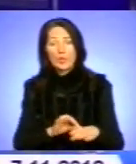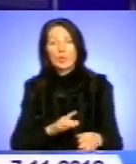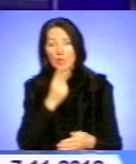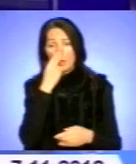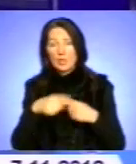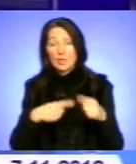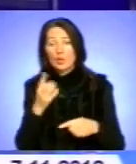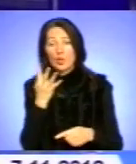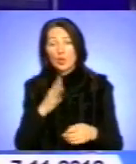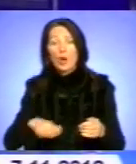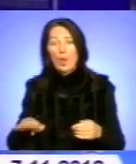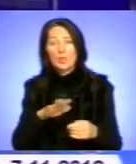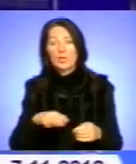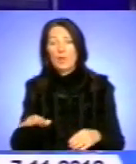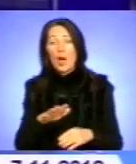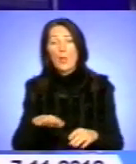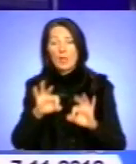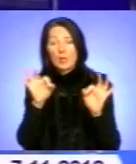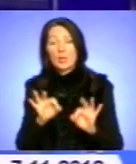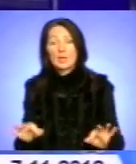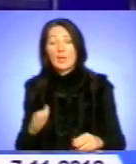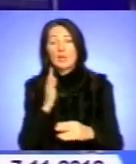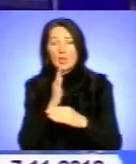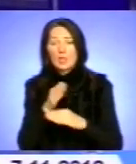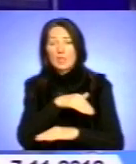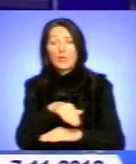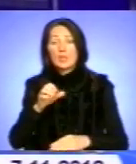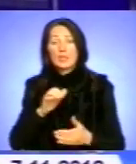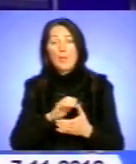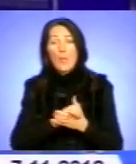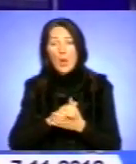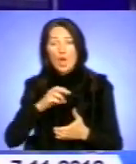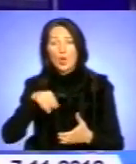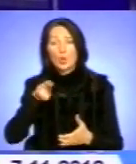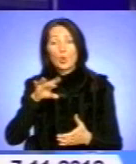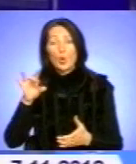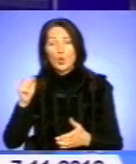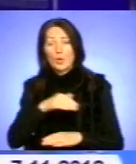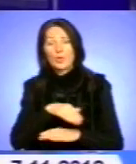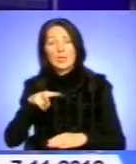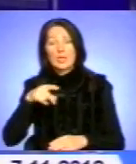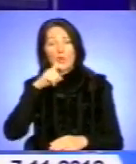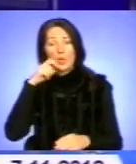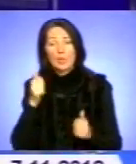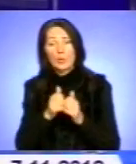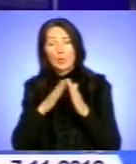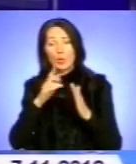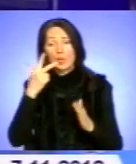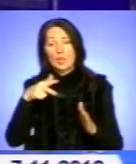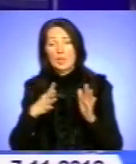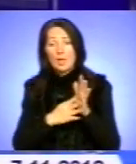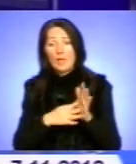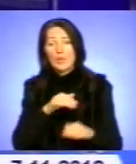масивах. Майдан мистецтв, перехрестя вулиці Миру Дружби, на вулиці Лесі Українки біля будинку номер 39, а також на вулиці